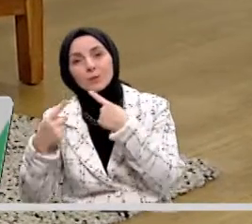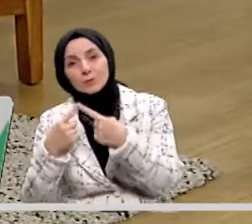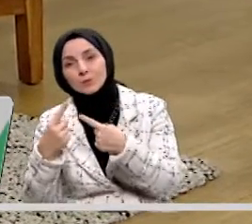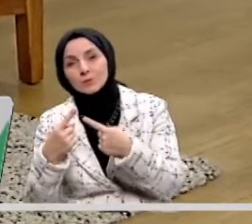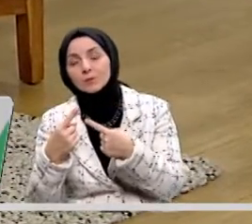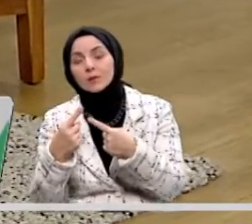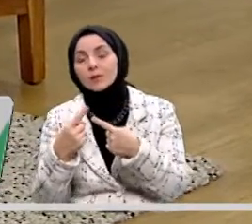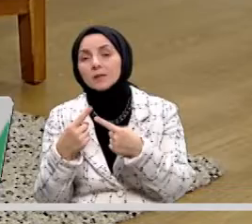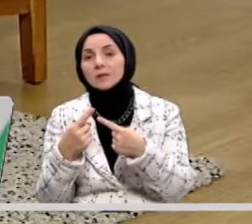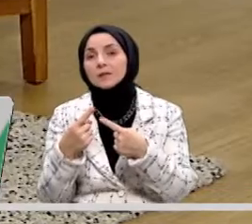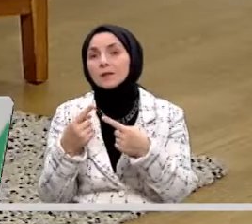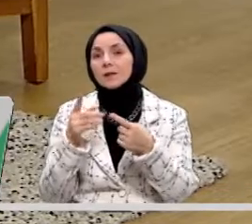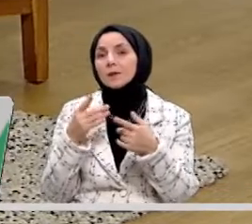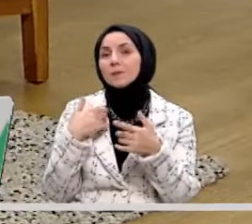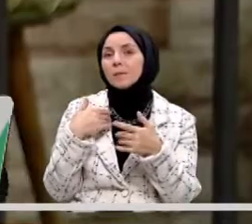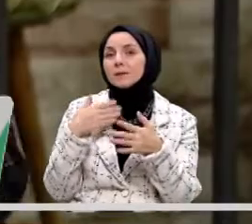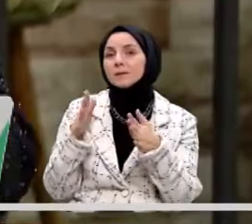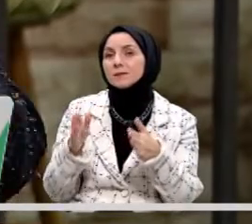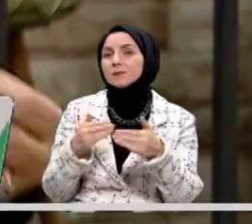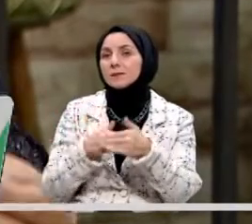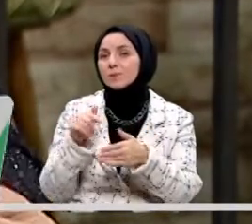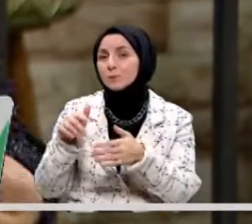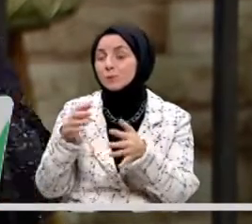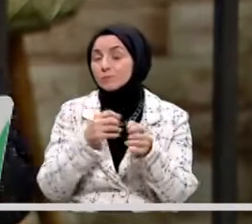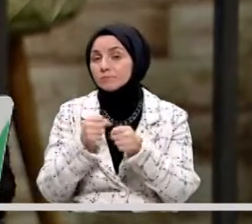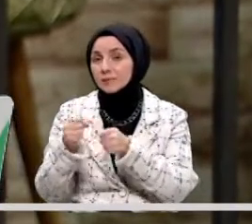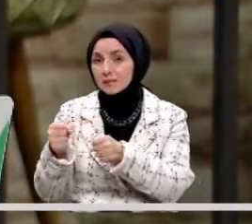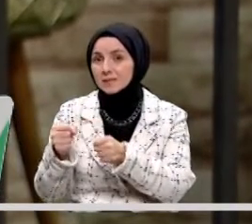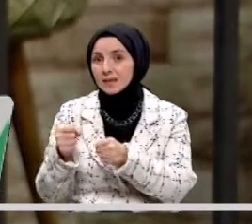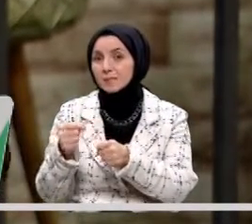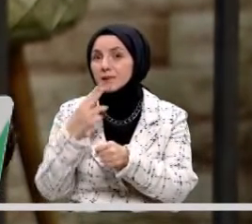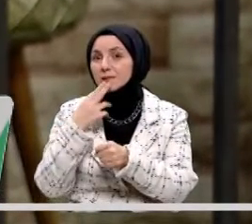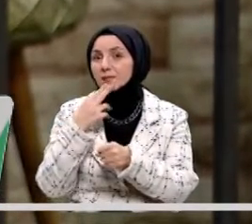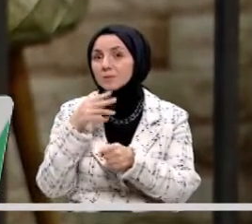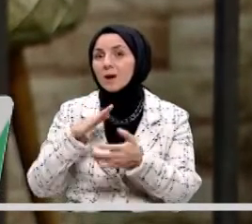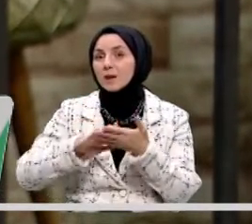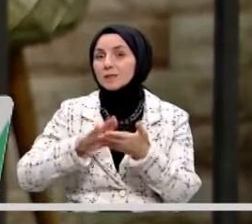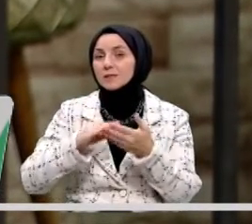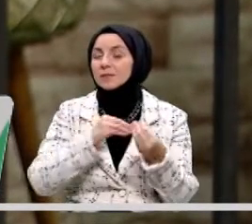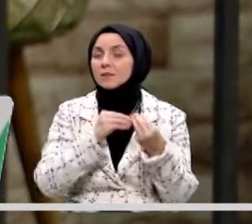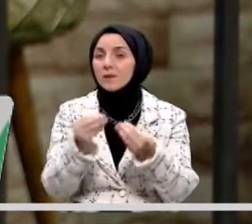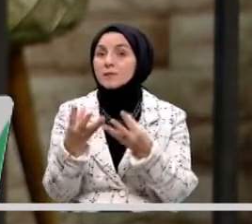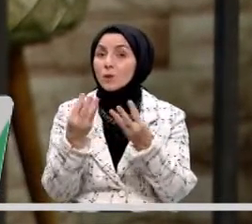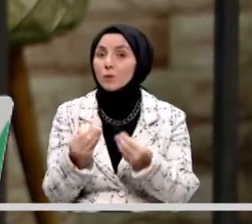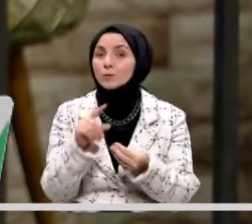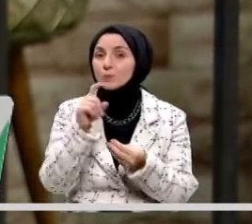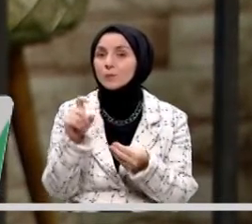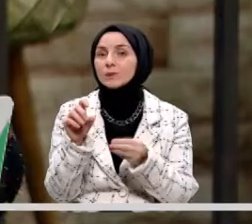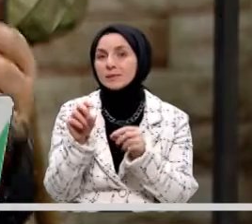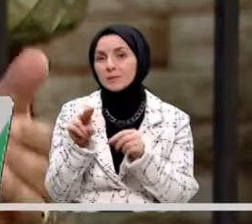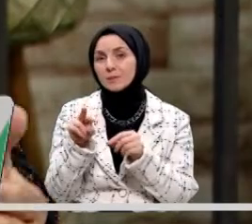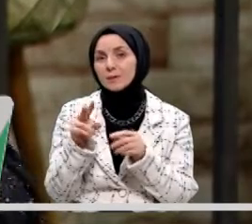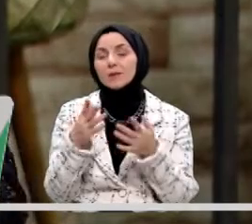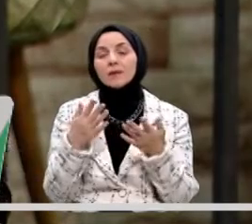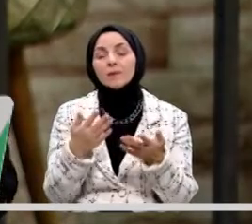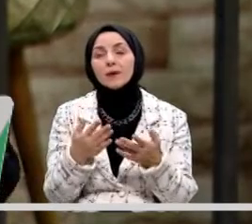sizin sınıfınızda bunu getirebilir miyim kızı bir ikram etsin hemen orada ikram etsin sonra Mesela bir doğum günü varmış gibi ailelerden rica